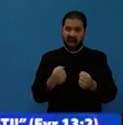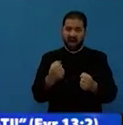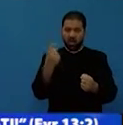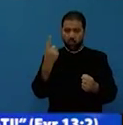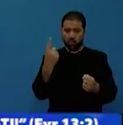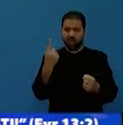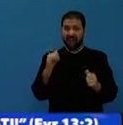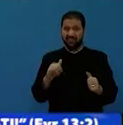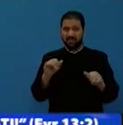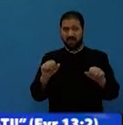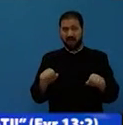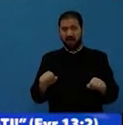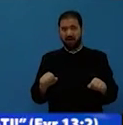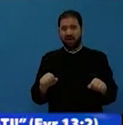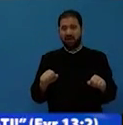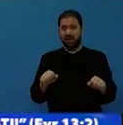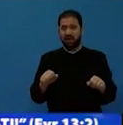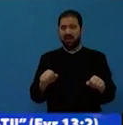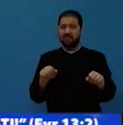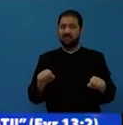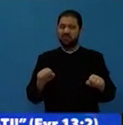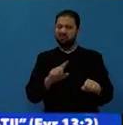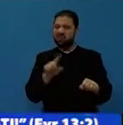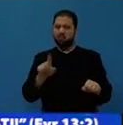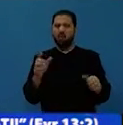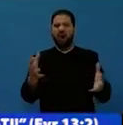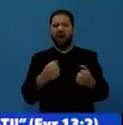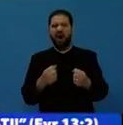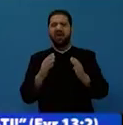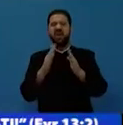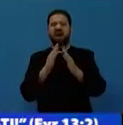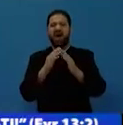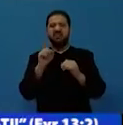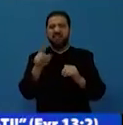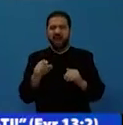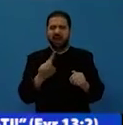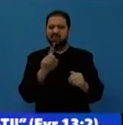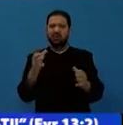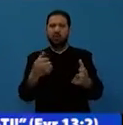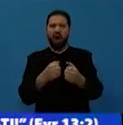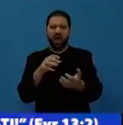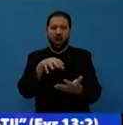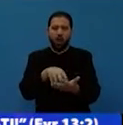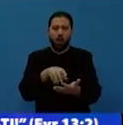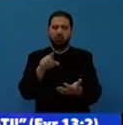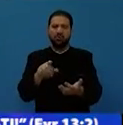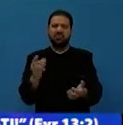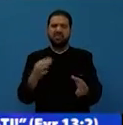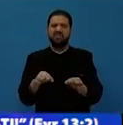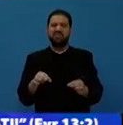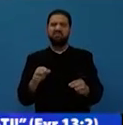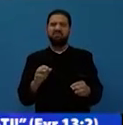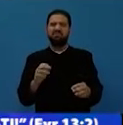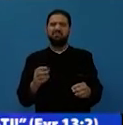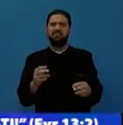asemenea statut, să nu ai locul tău, să nu ai casa ta, să nu ai ale tale și să fii într-o permanentă stare